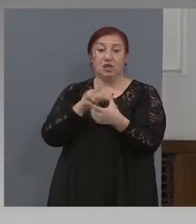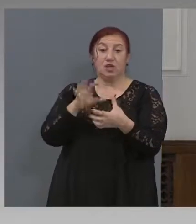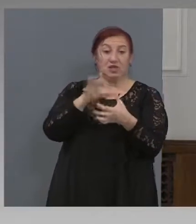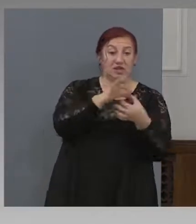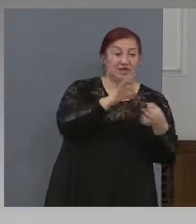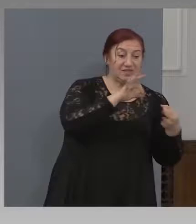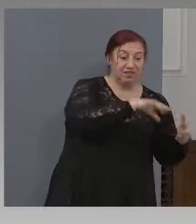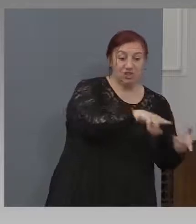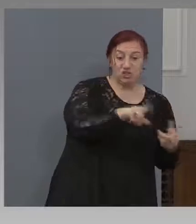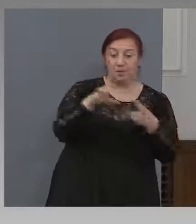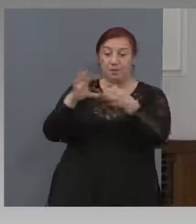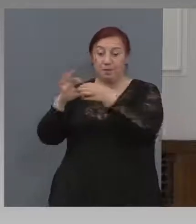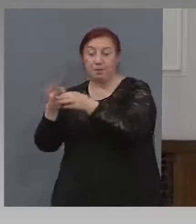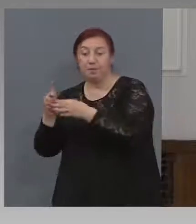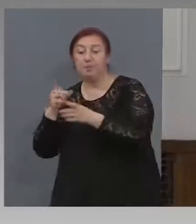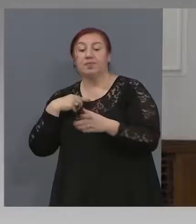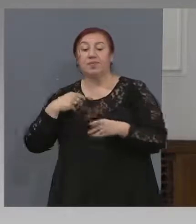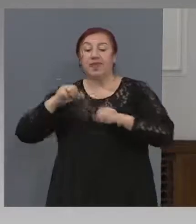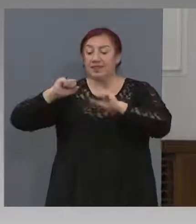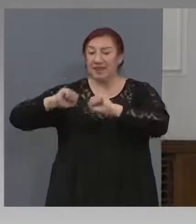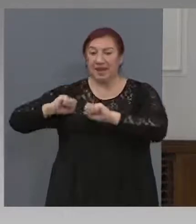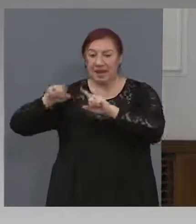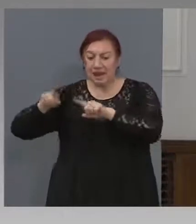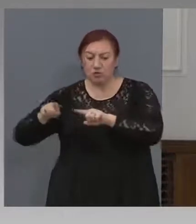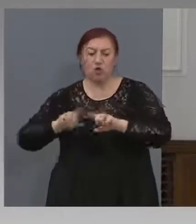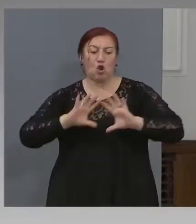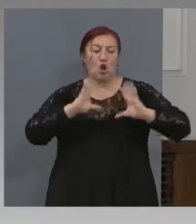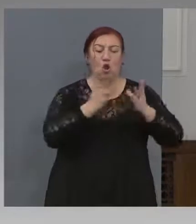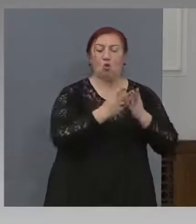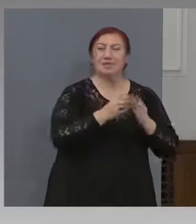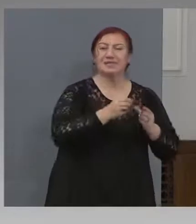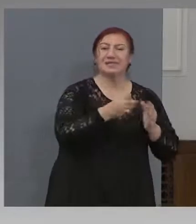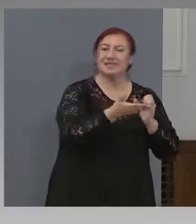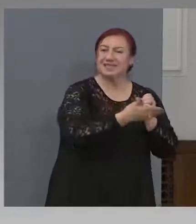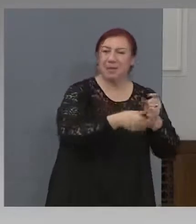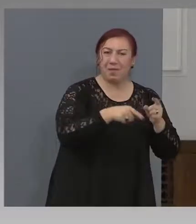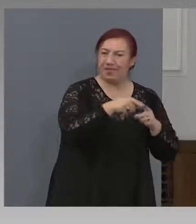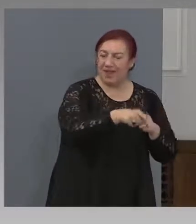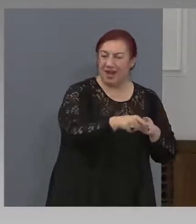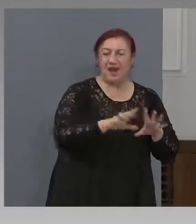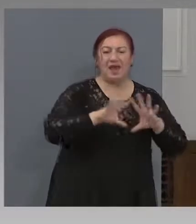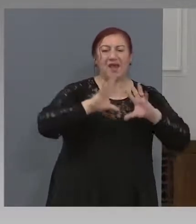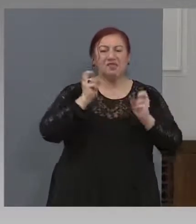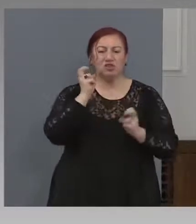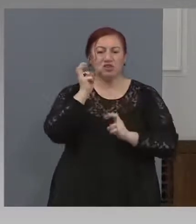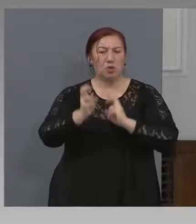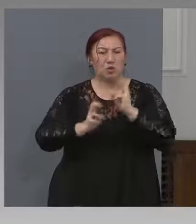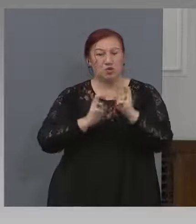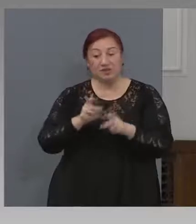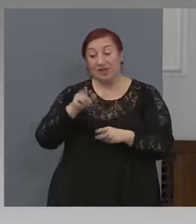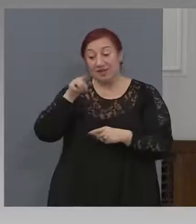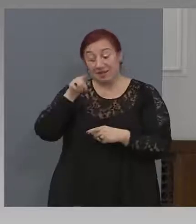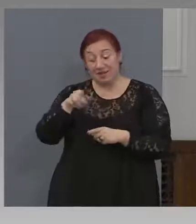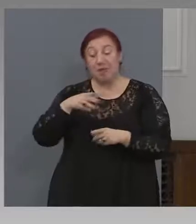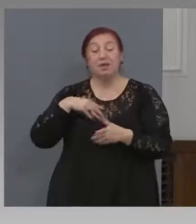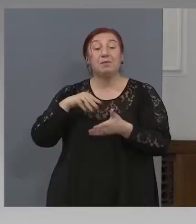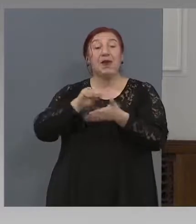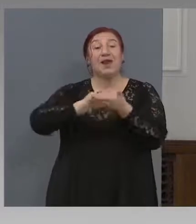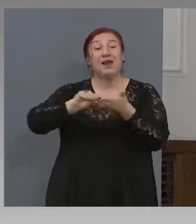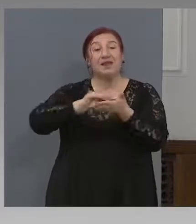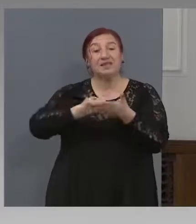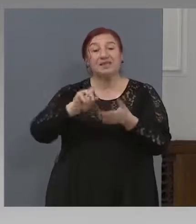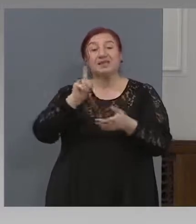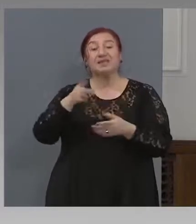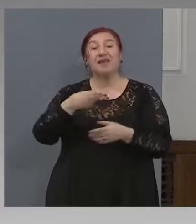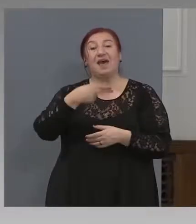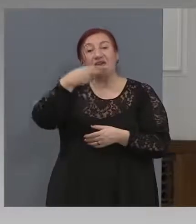дирекции, и на поземеделие, където са ни всички регистри на производители, и на безопасност на храните, където са регистрите на